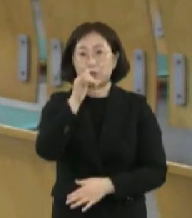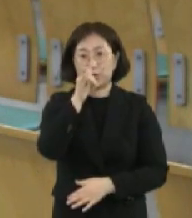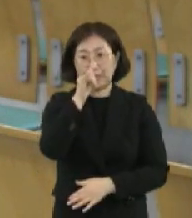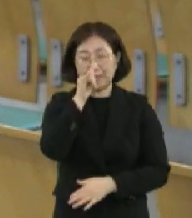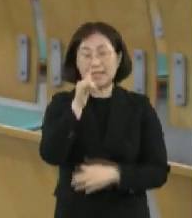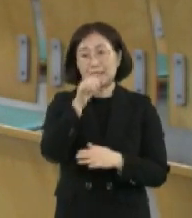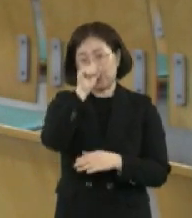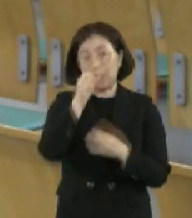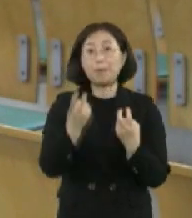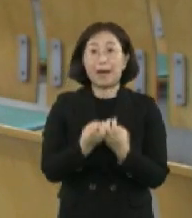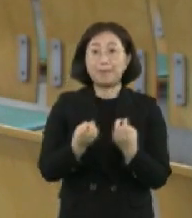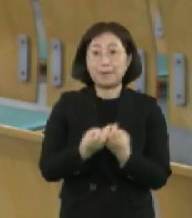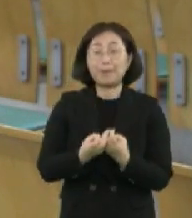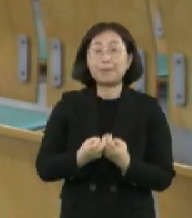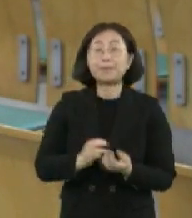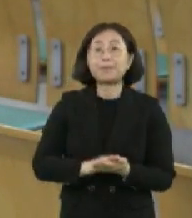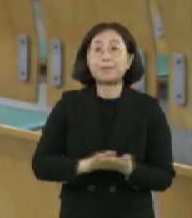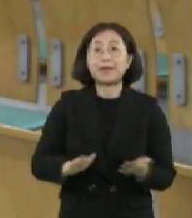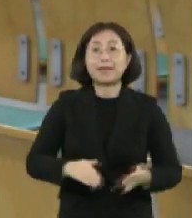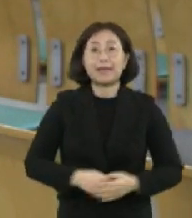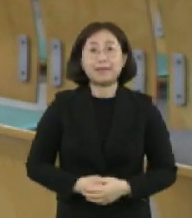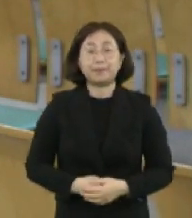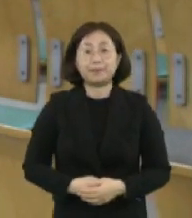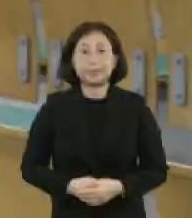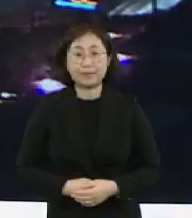TJB 닥터리포트 이중선입니다.